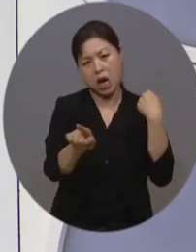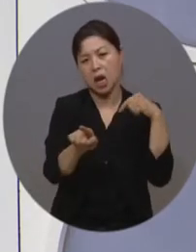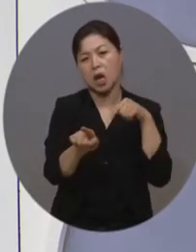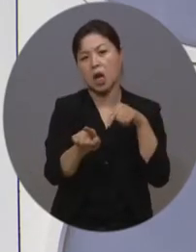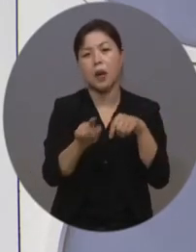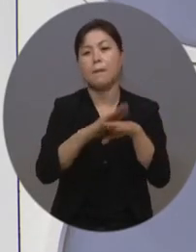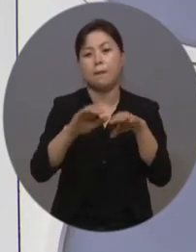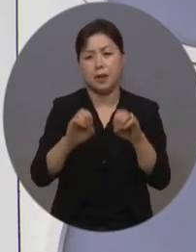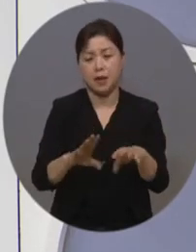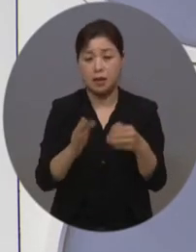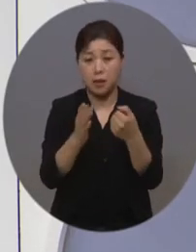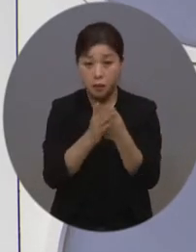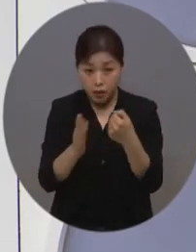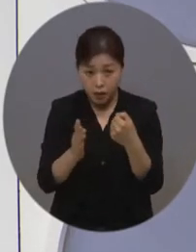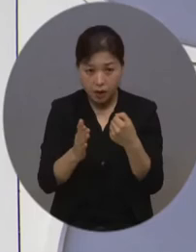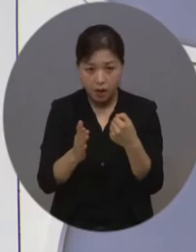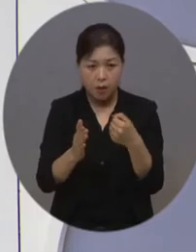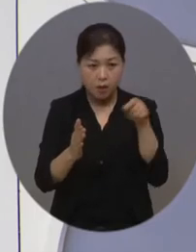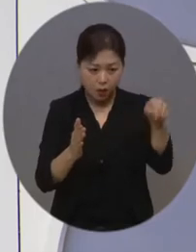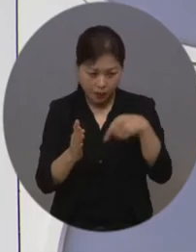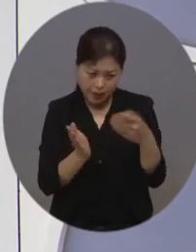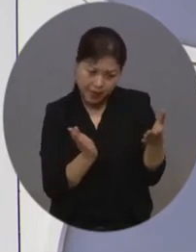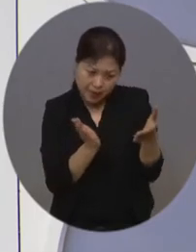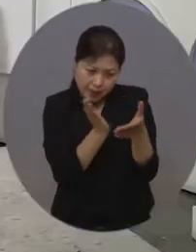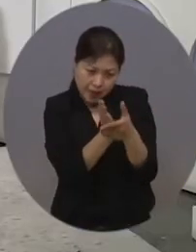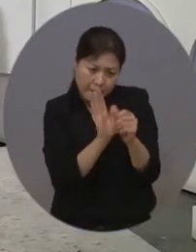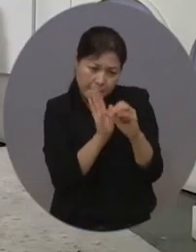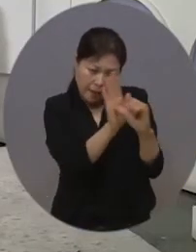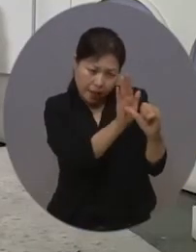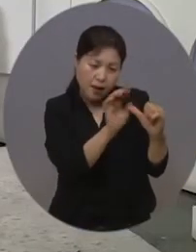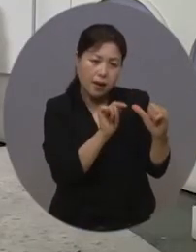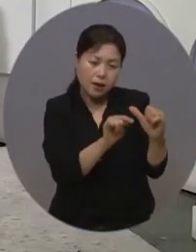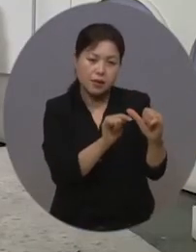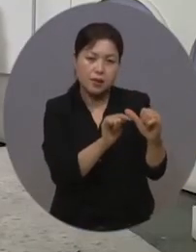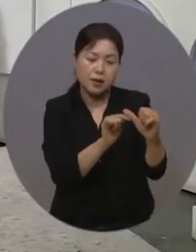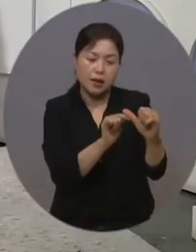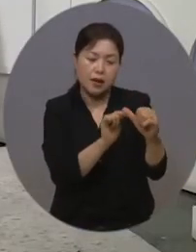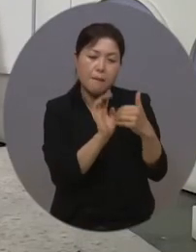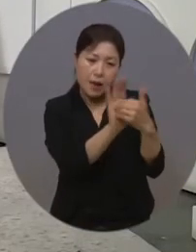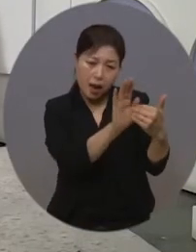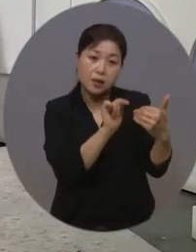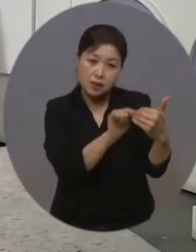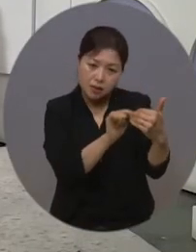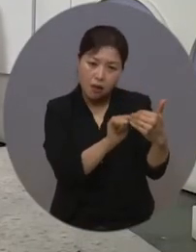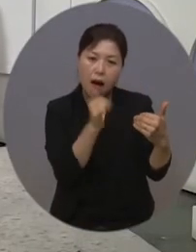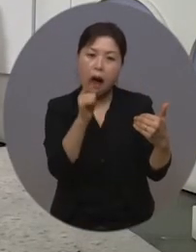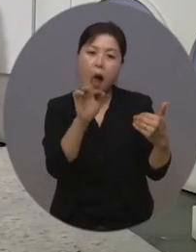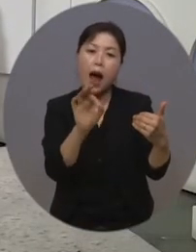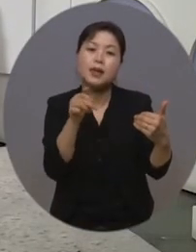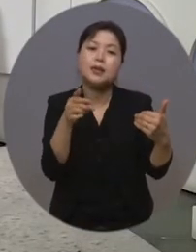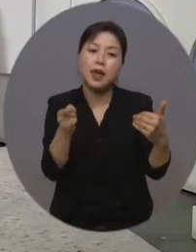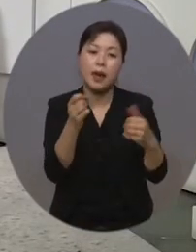항체를 만들어야 되는 게 그게 이제 어려운 겁니다. 예. 예. 예. 근데 이제 그동안에